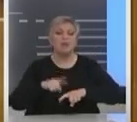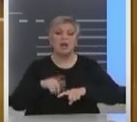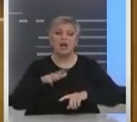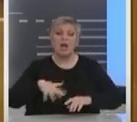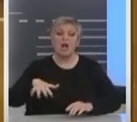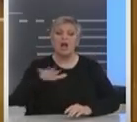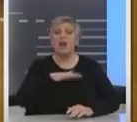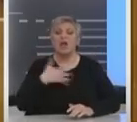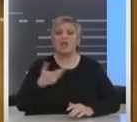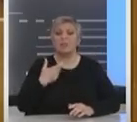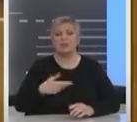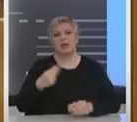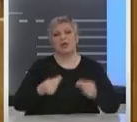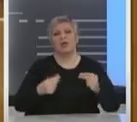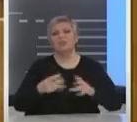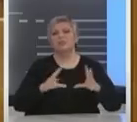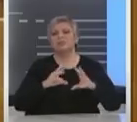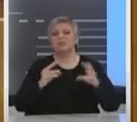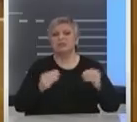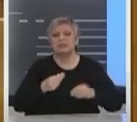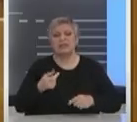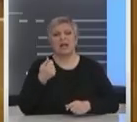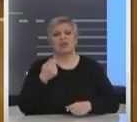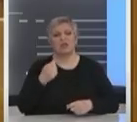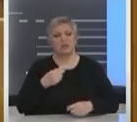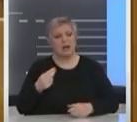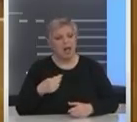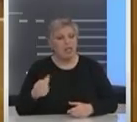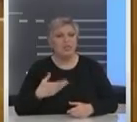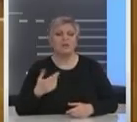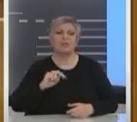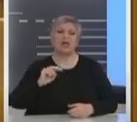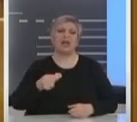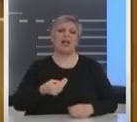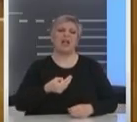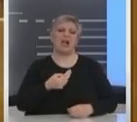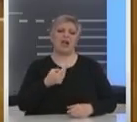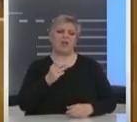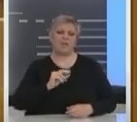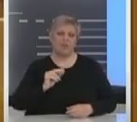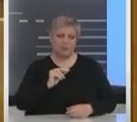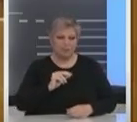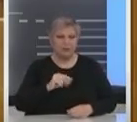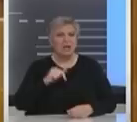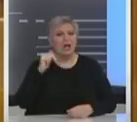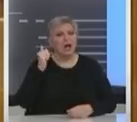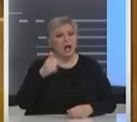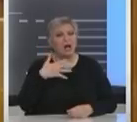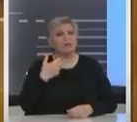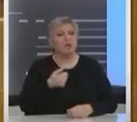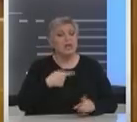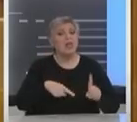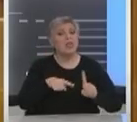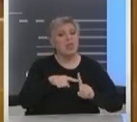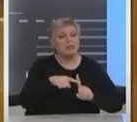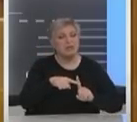της Ευρωζώνης, οι δέσμοι που καλείστε να ψηφίσετε οι βουλευτές, εμπεριέχει περισσότερα θετικά μέτρα παρά αρνητικά.